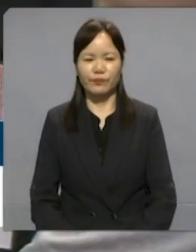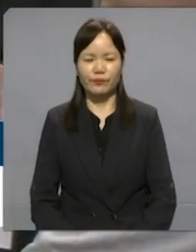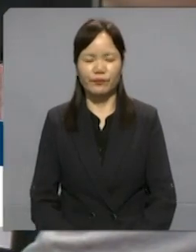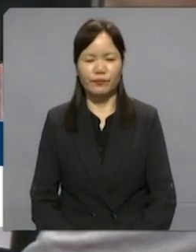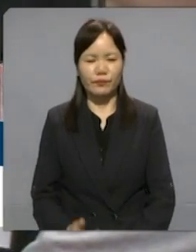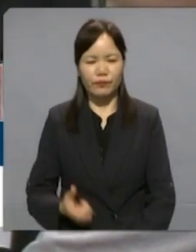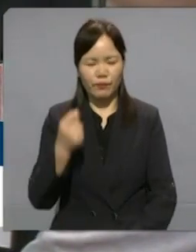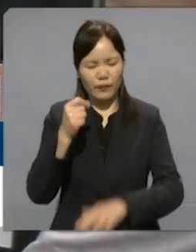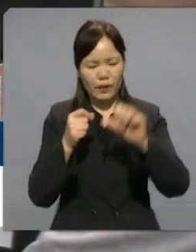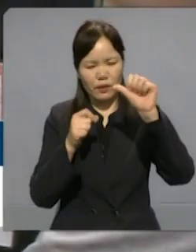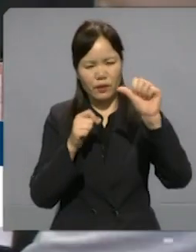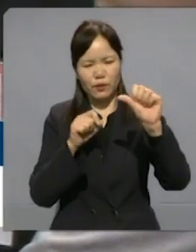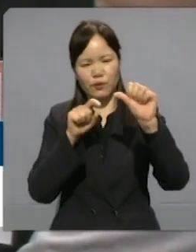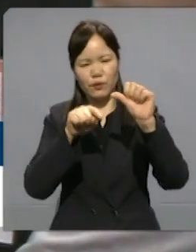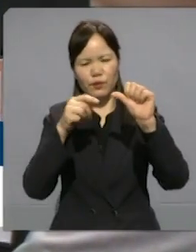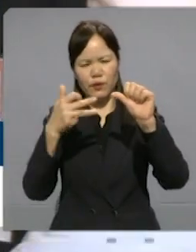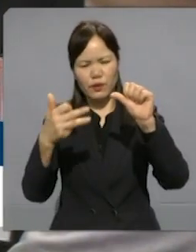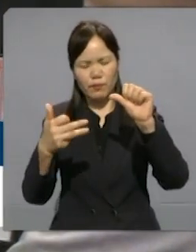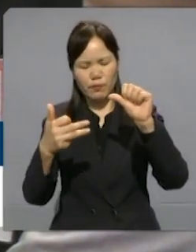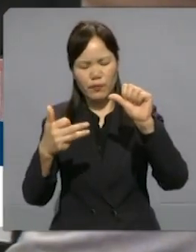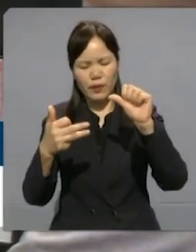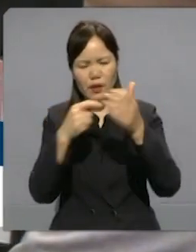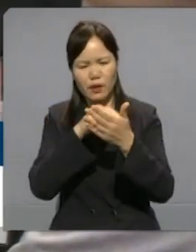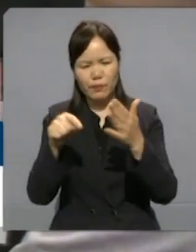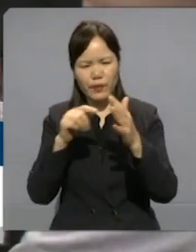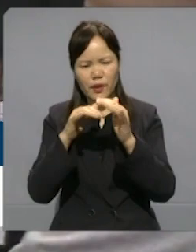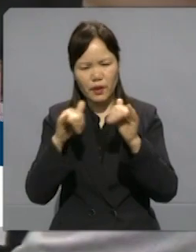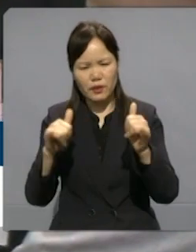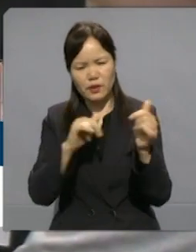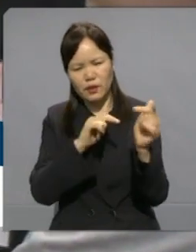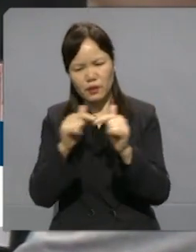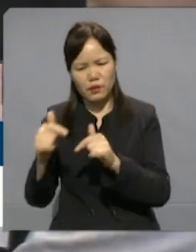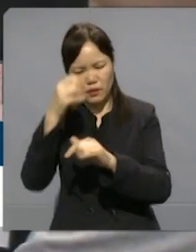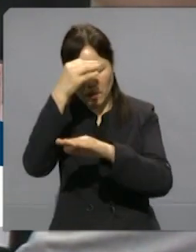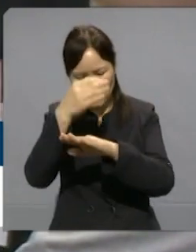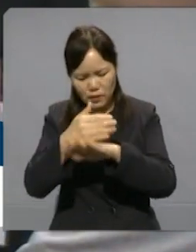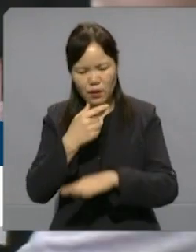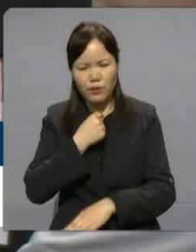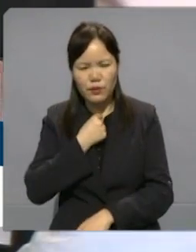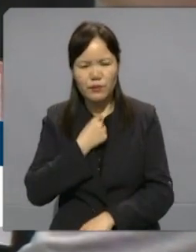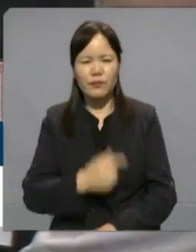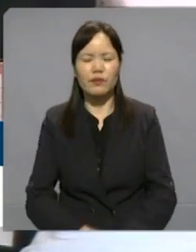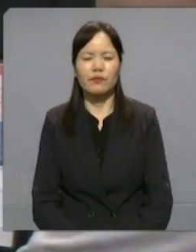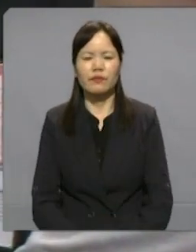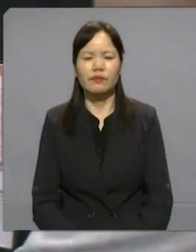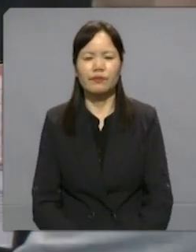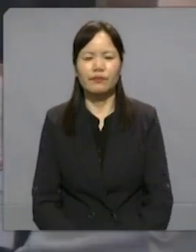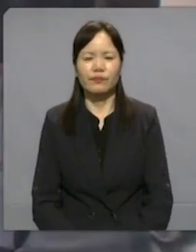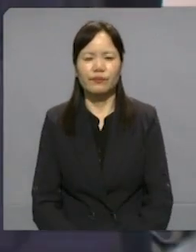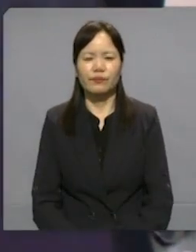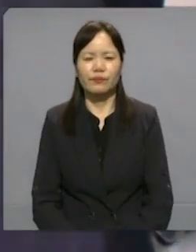빨리 5.18 단체 유가족분들, 피해자분들께 사과드리고 싶어요.